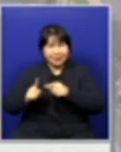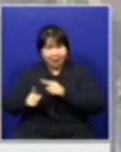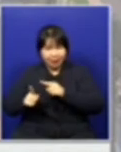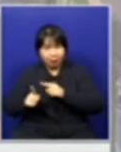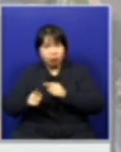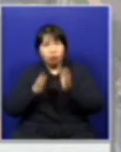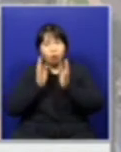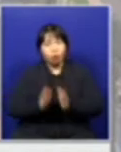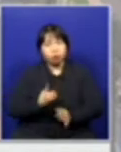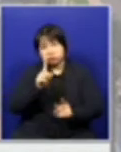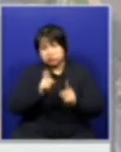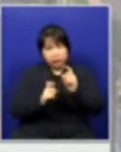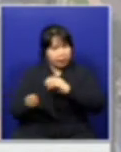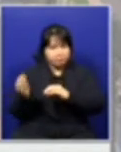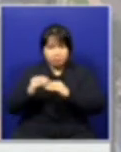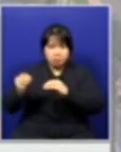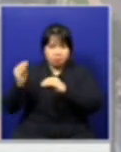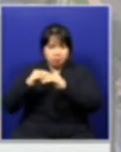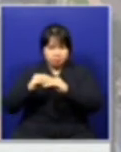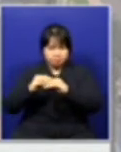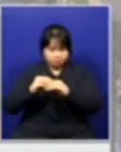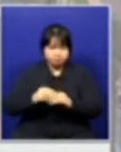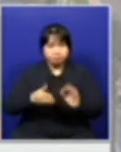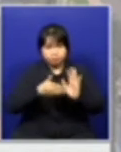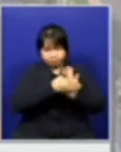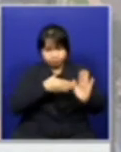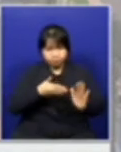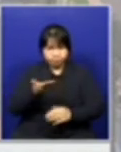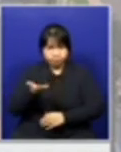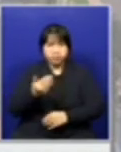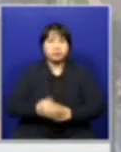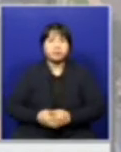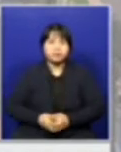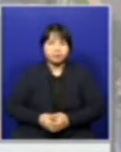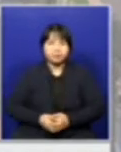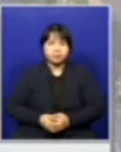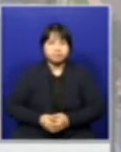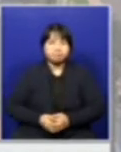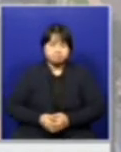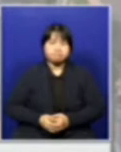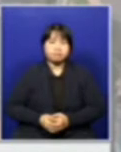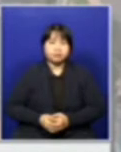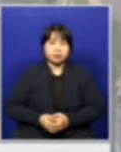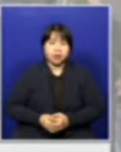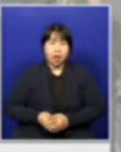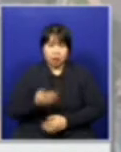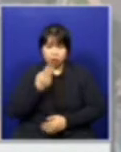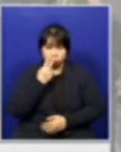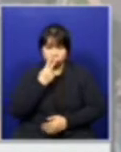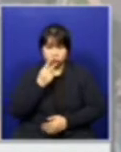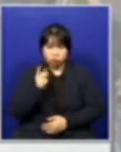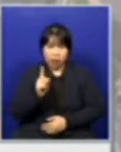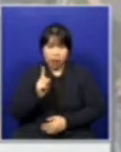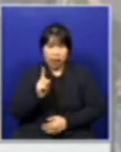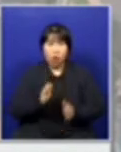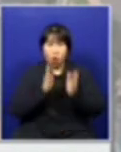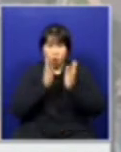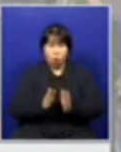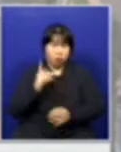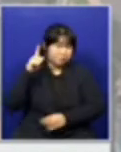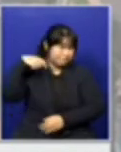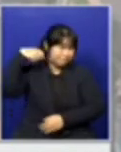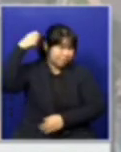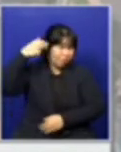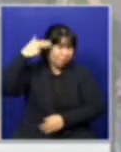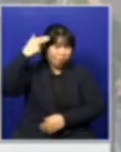วตายพุ่งเลยค่ะขอสไลด์ต่อไปด้วยนะคะท่านประธานคะคนฆ่าตัวตายแค่ในช่วงวันที่